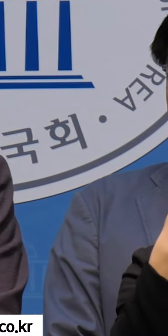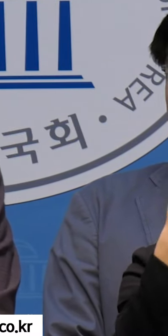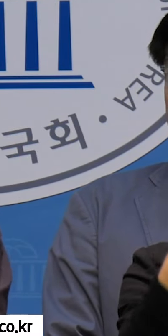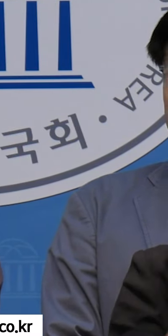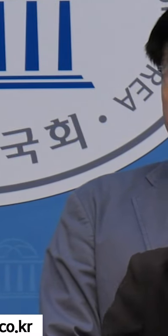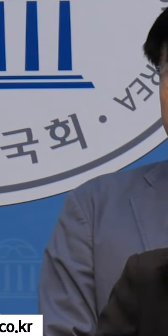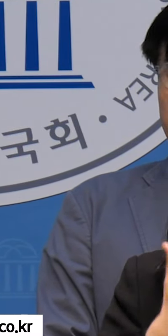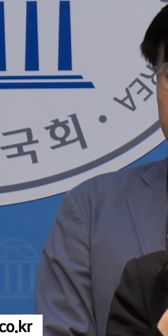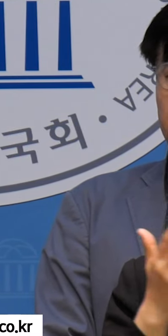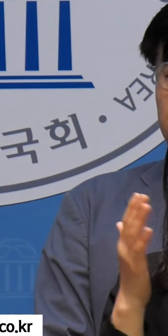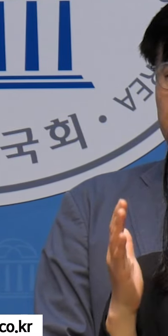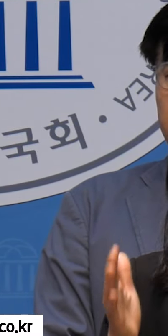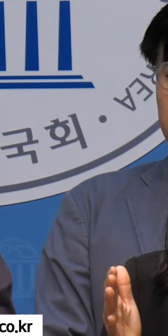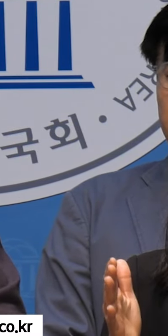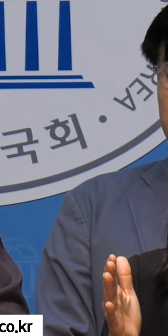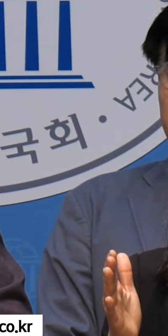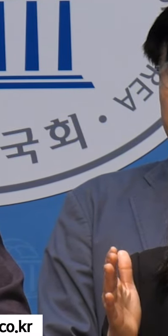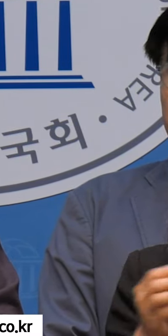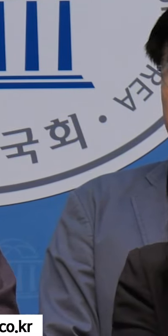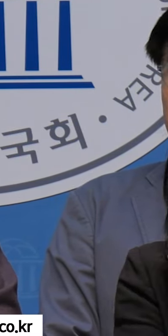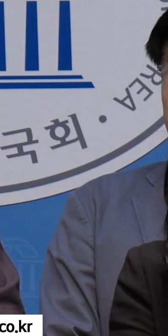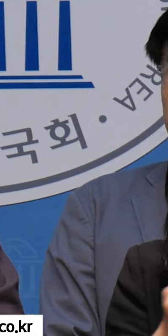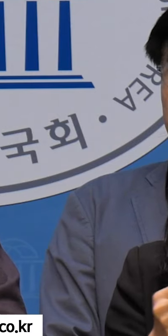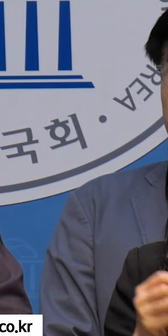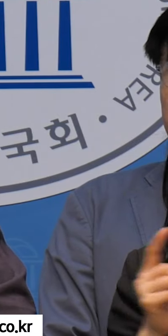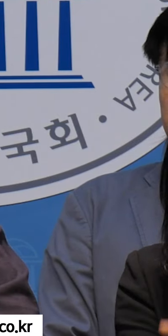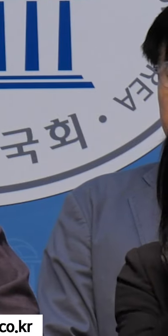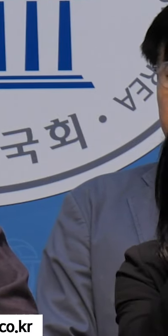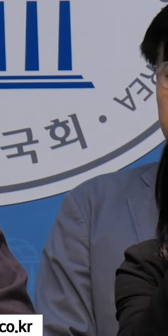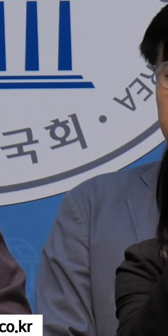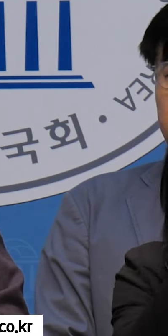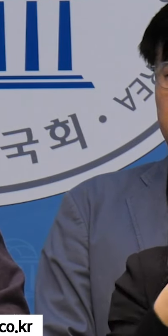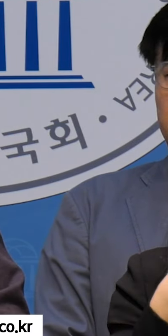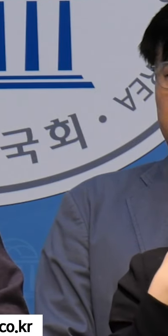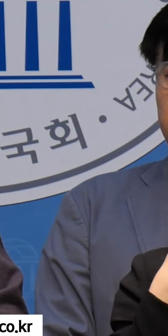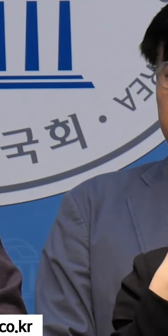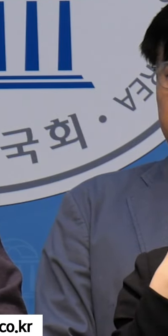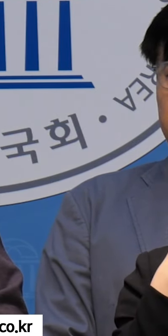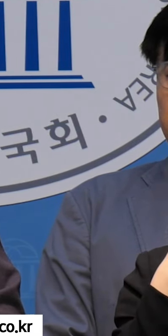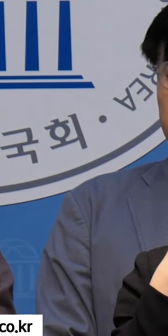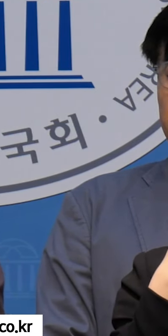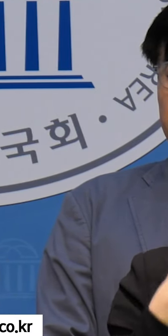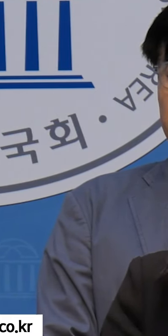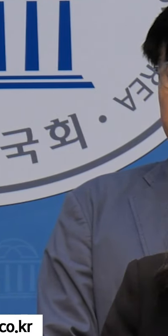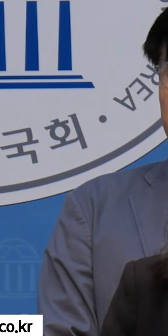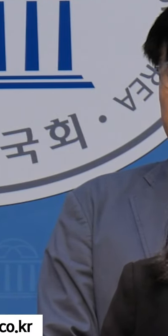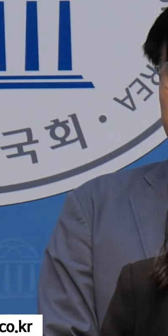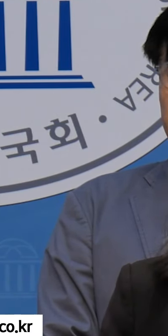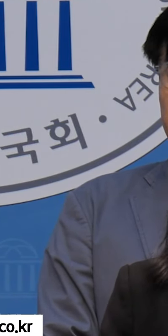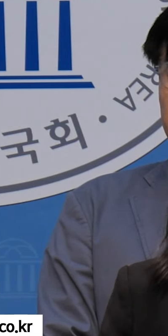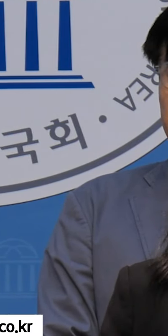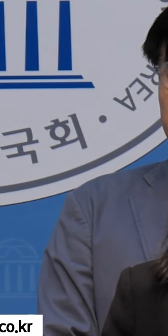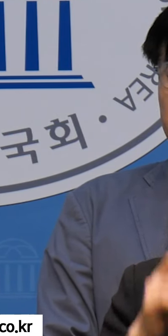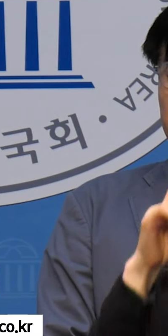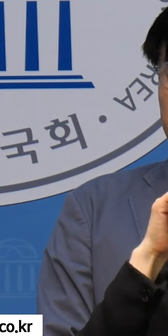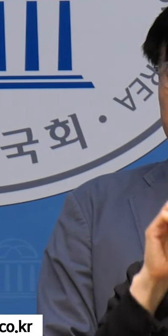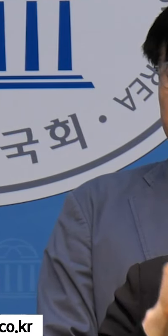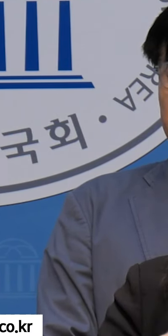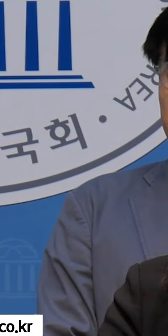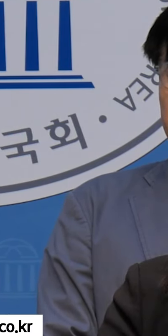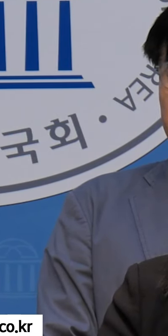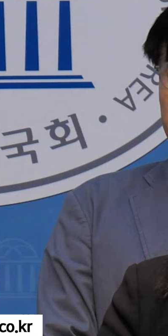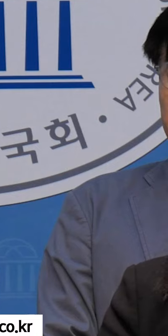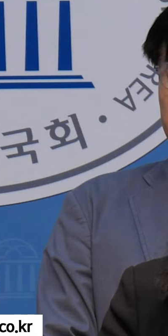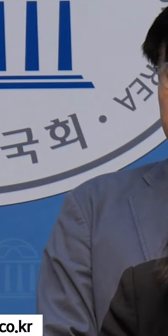37년 동안 자구 하나 바뀌지 않았습니다. 이거는 정상이 아니고 아주